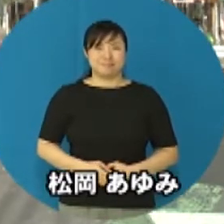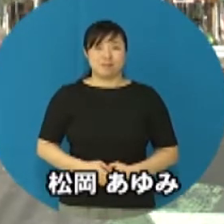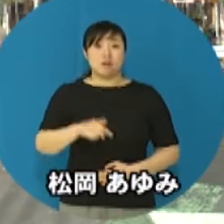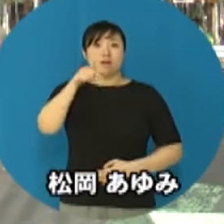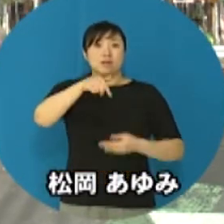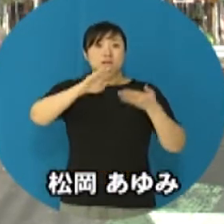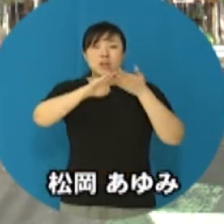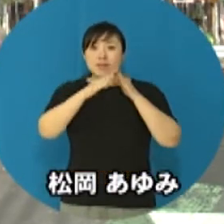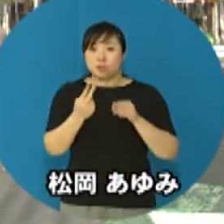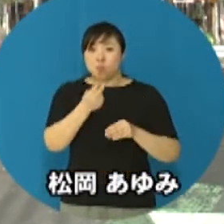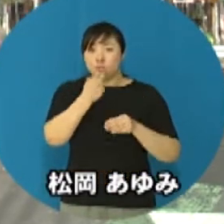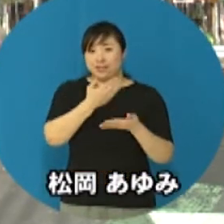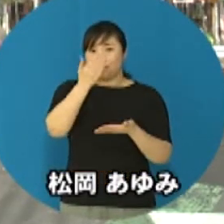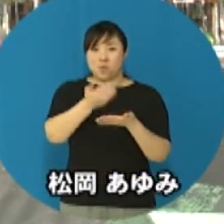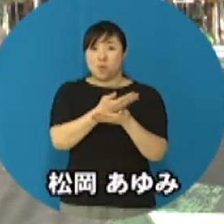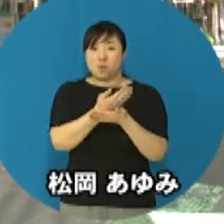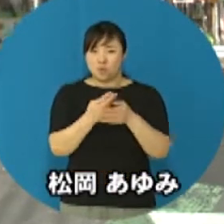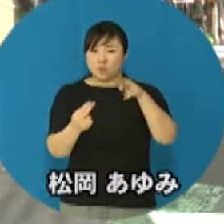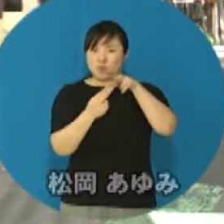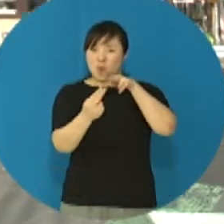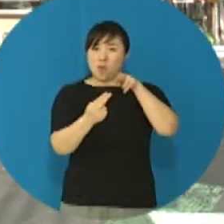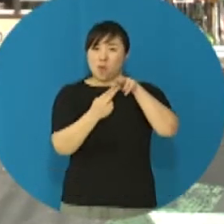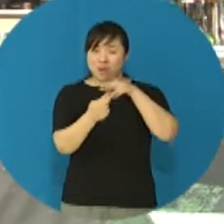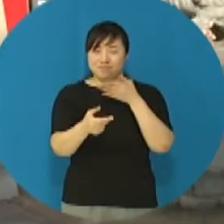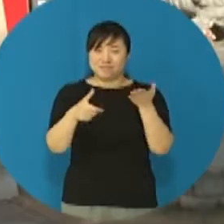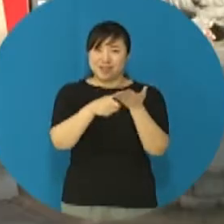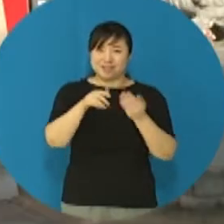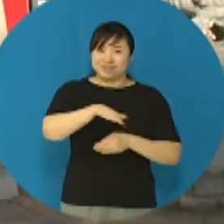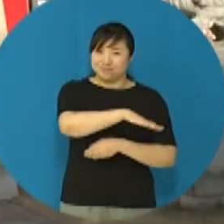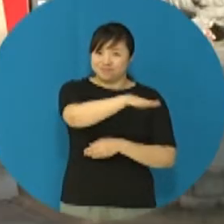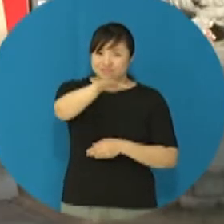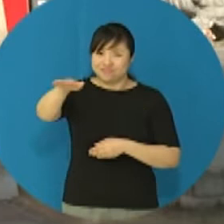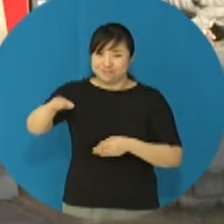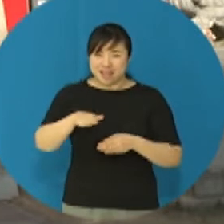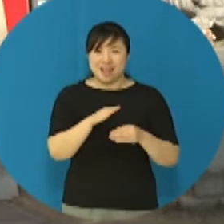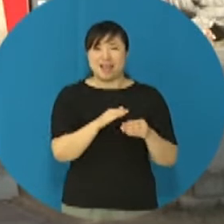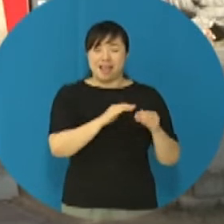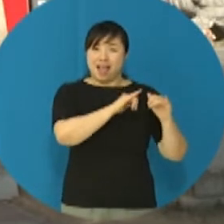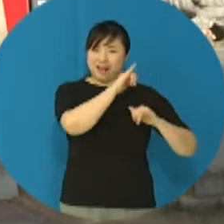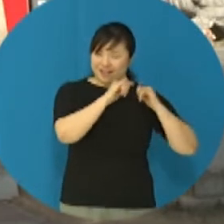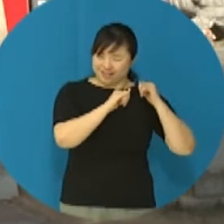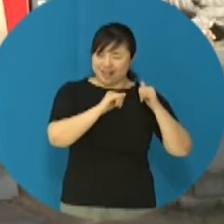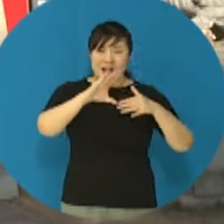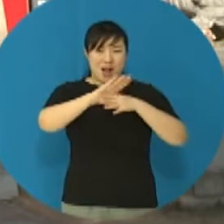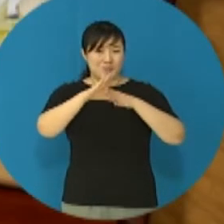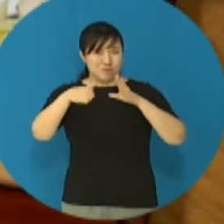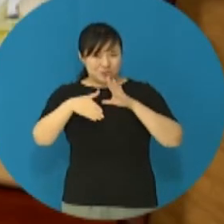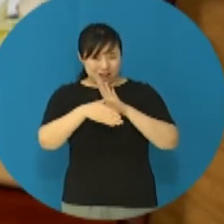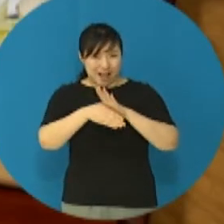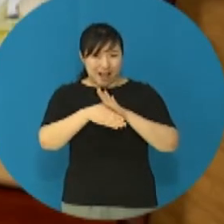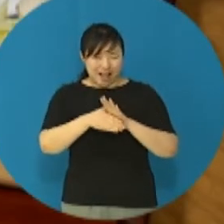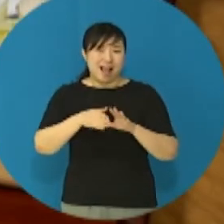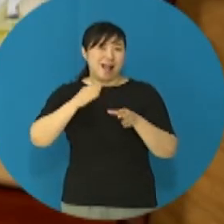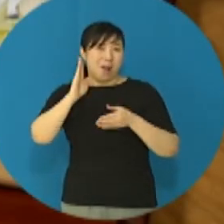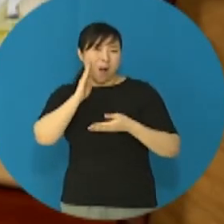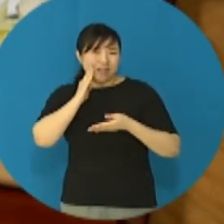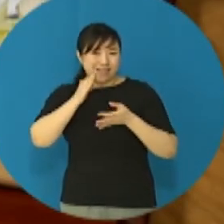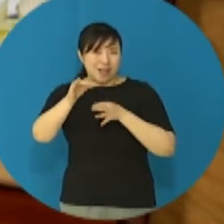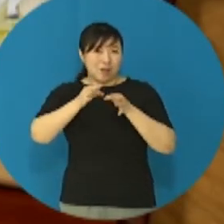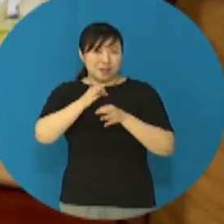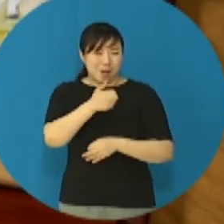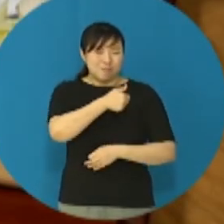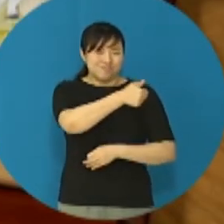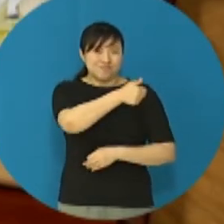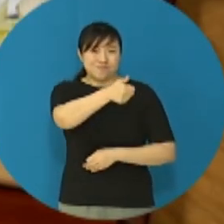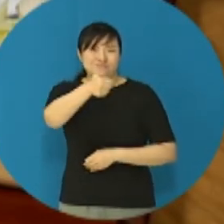下町情緒あふれる都電荒川線の停留場周辺地域で、歴史や文化、グルメのおすすめスポットを巡